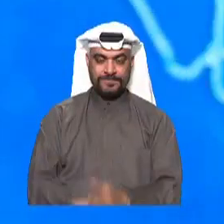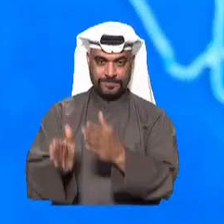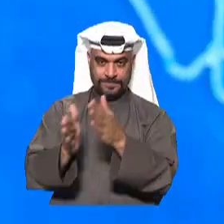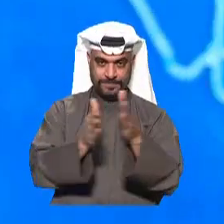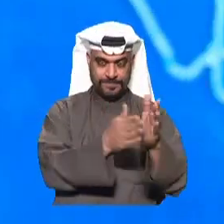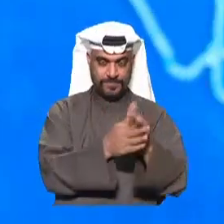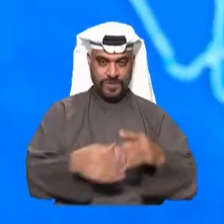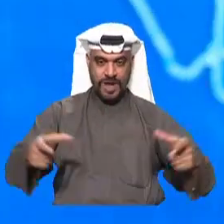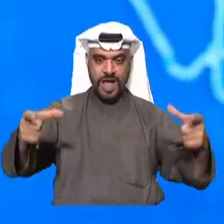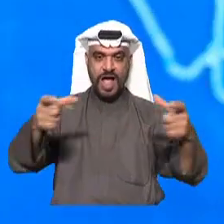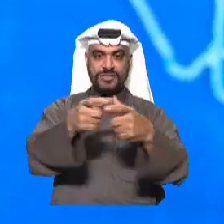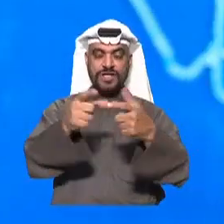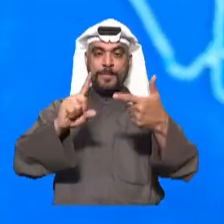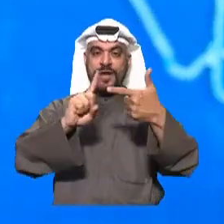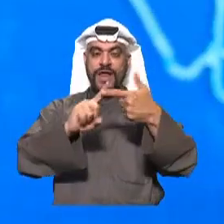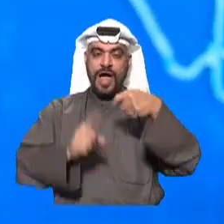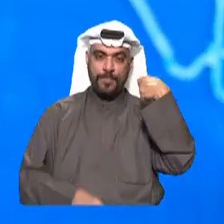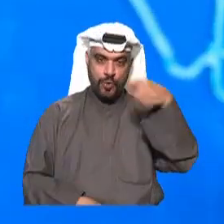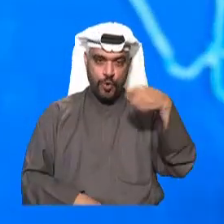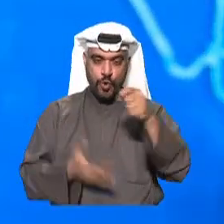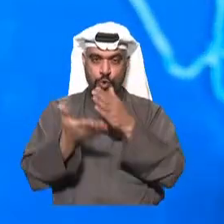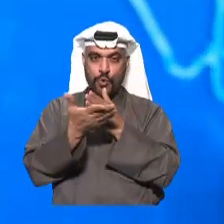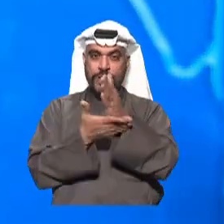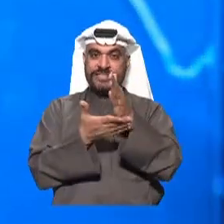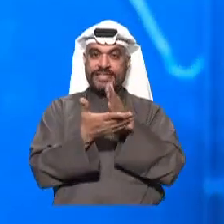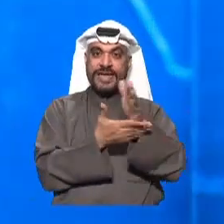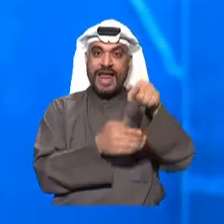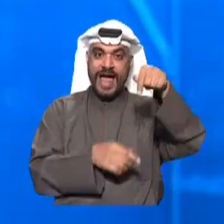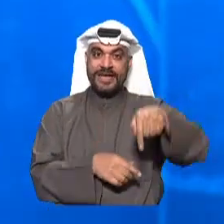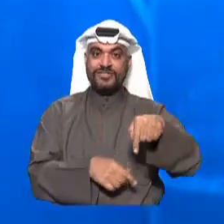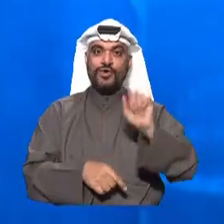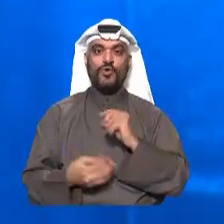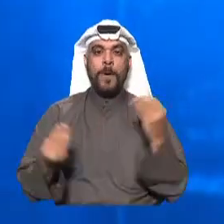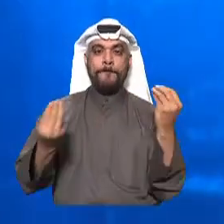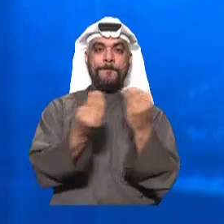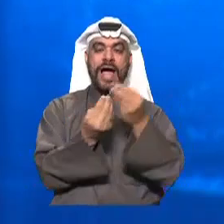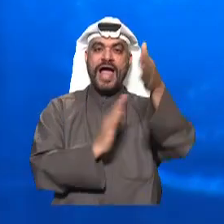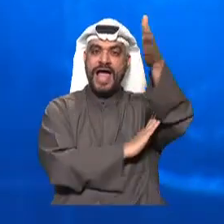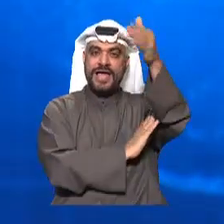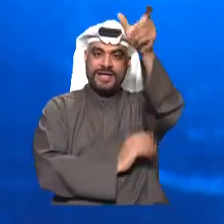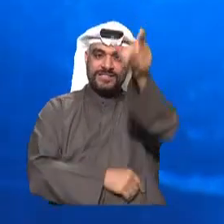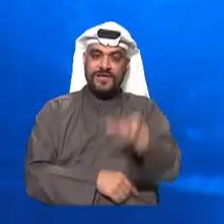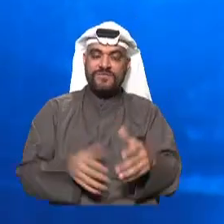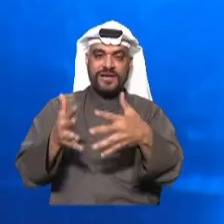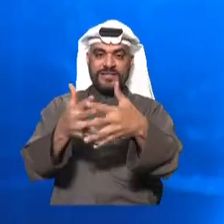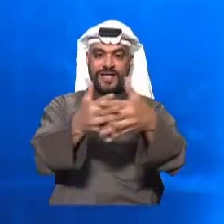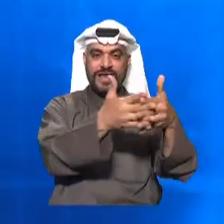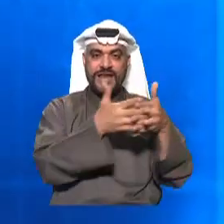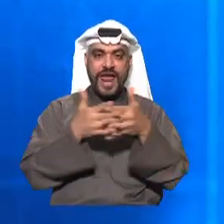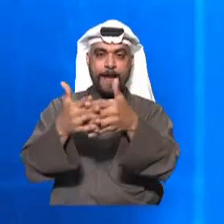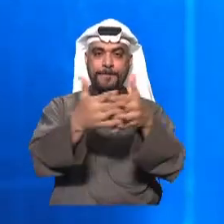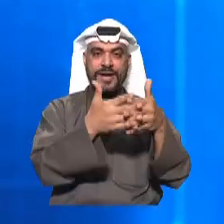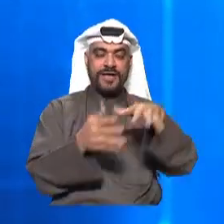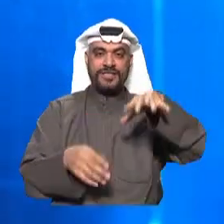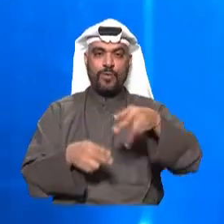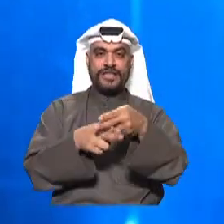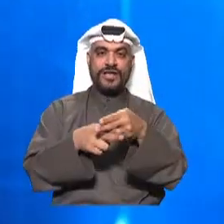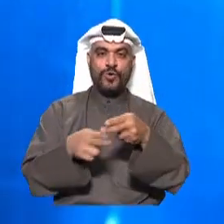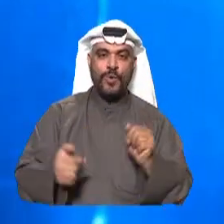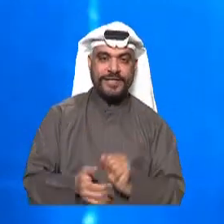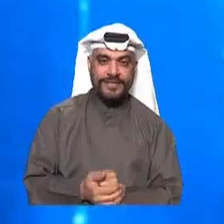اجتمع نائب وزير الخارجية السفير مجدي الضفيري اليوم مع سفيرة الولايات المتحدة الأمريكية لدى دولة